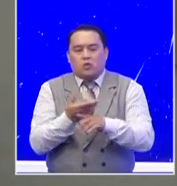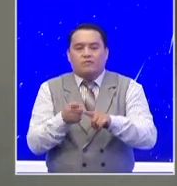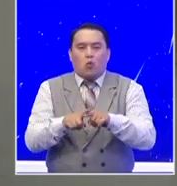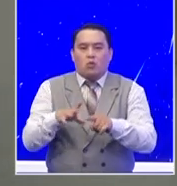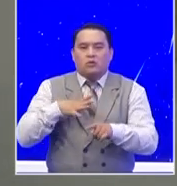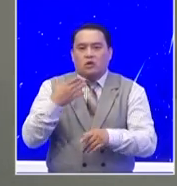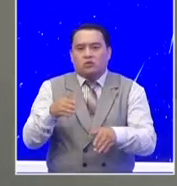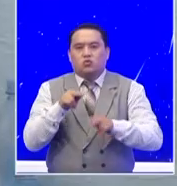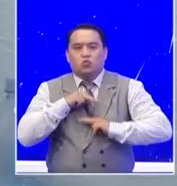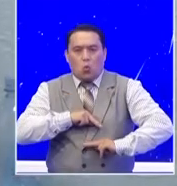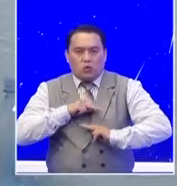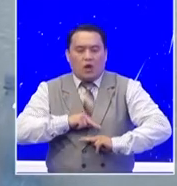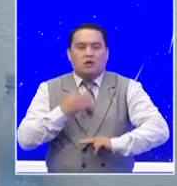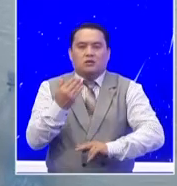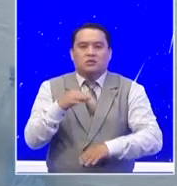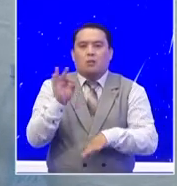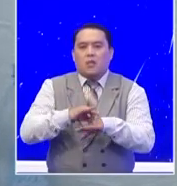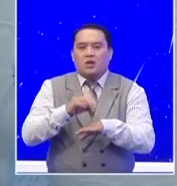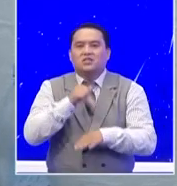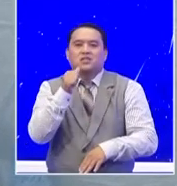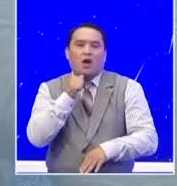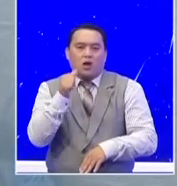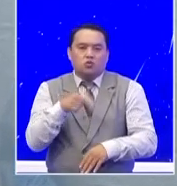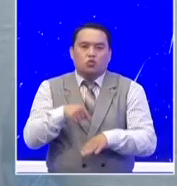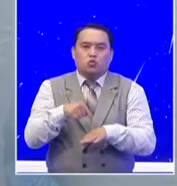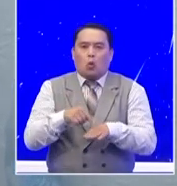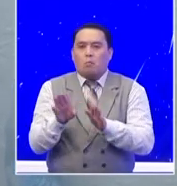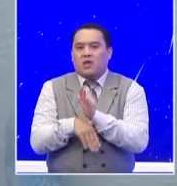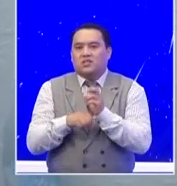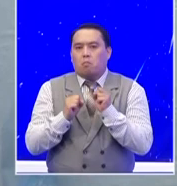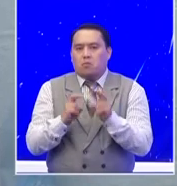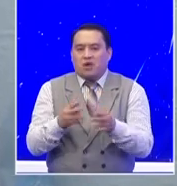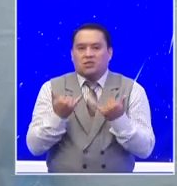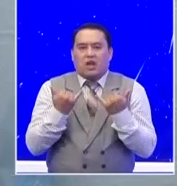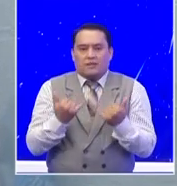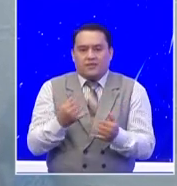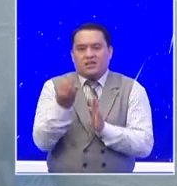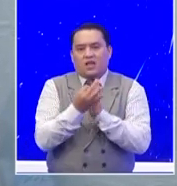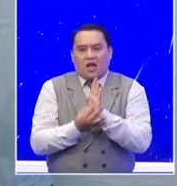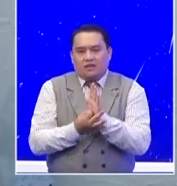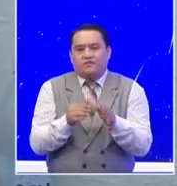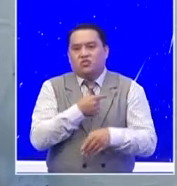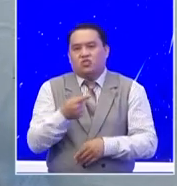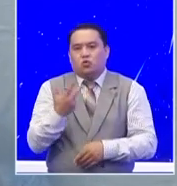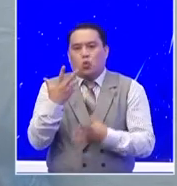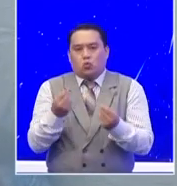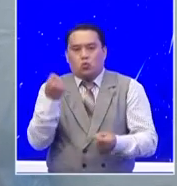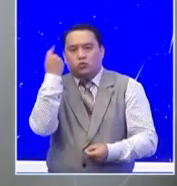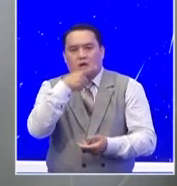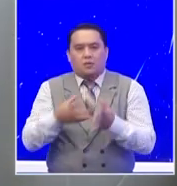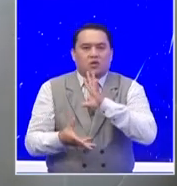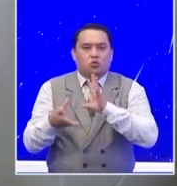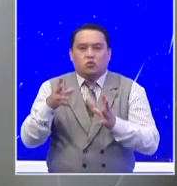медикам за их нелегкий труд. Я сам страдаю диабетом, но здесь чувствую себя безопасно. Вчера сдал здесь ПЦР-тест. Сказали, в течение 3 дней узнаем